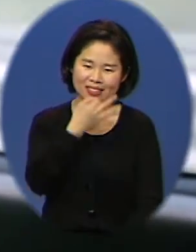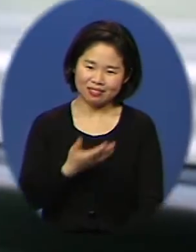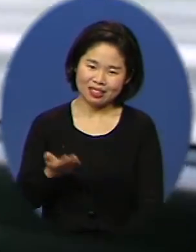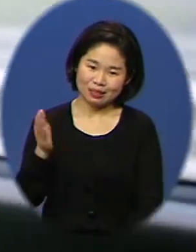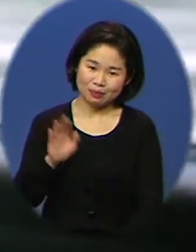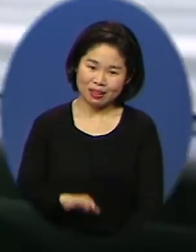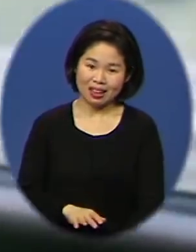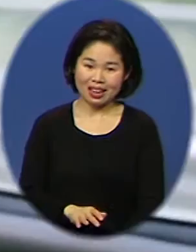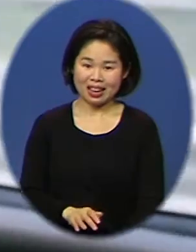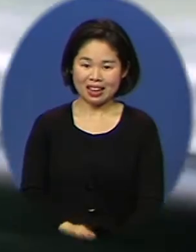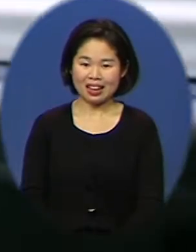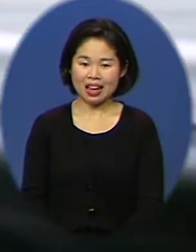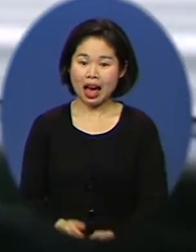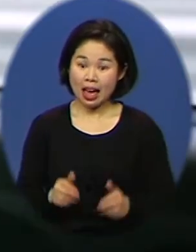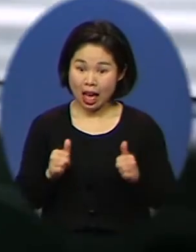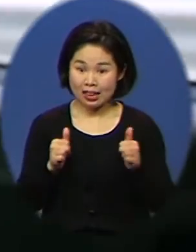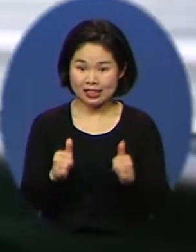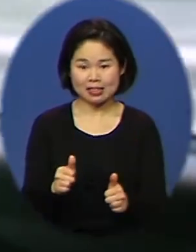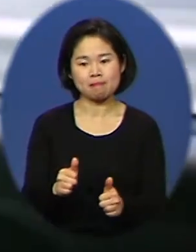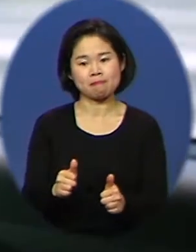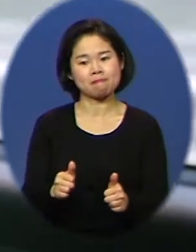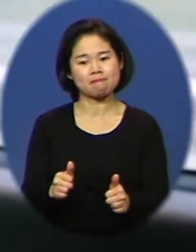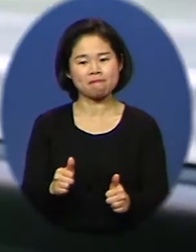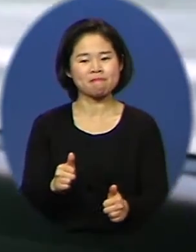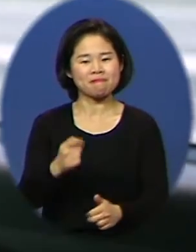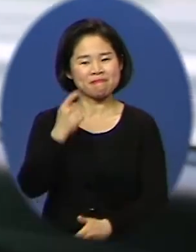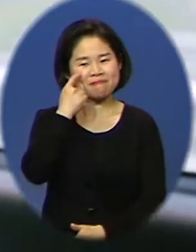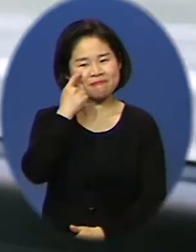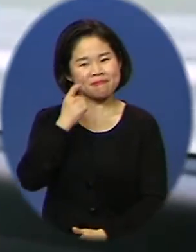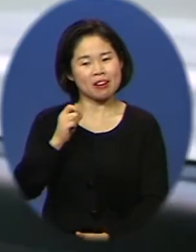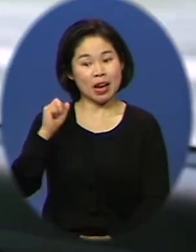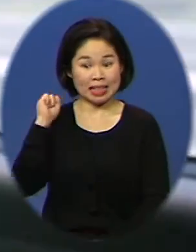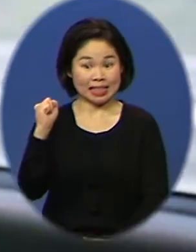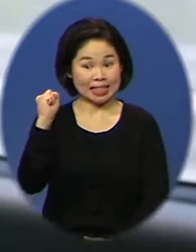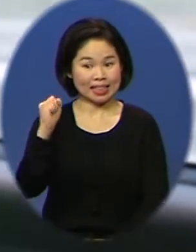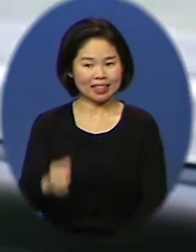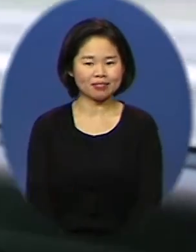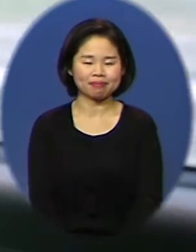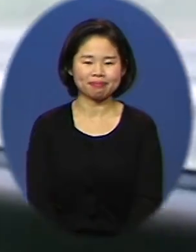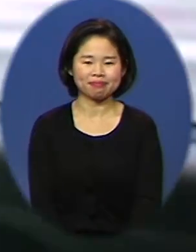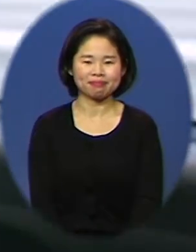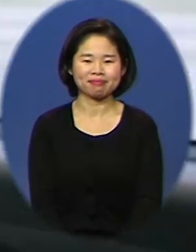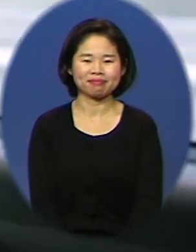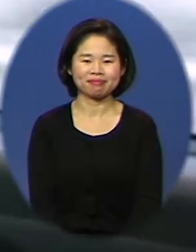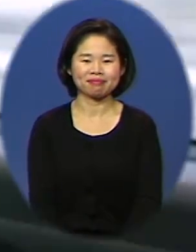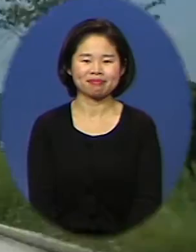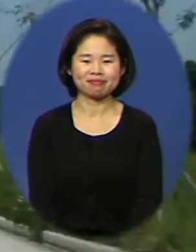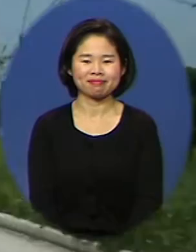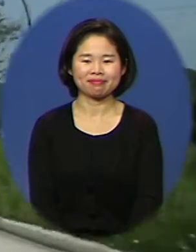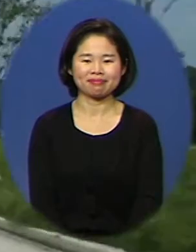힘들겠지만 열심히 할게요. 화이팅!